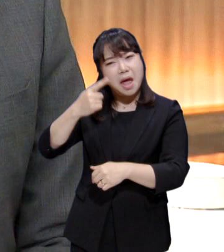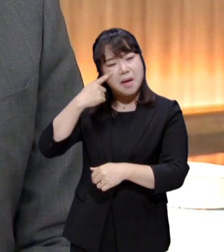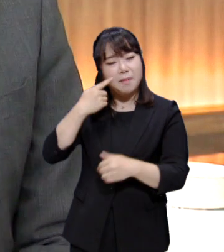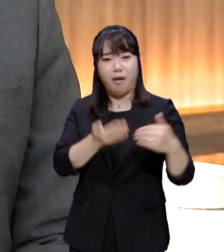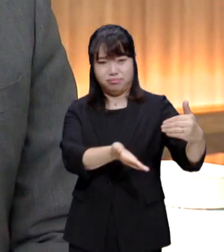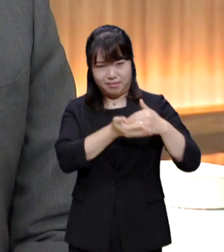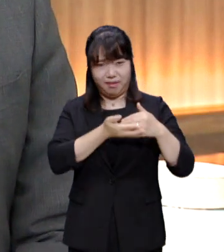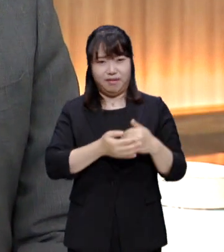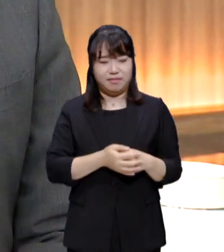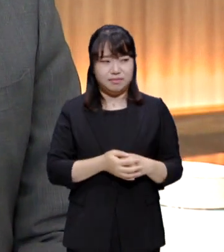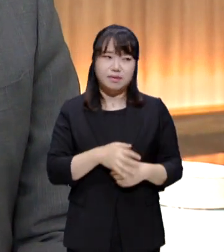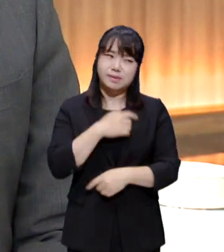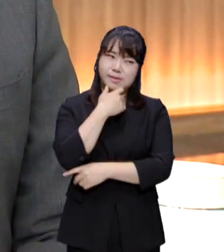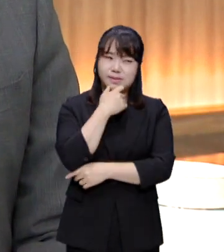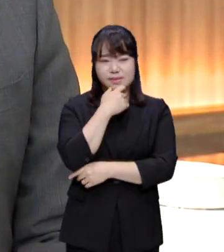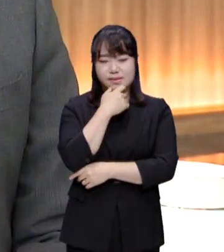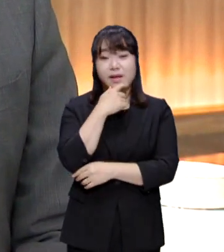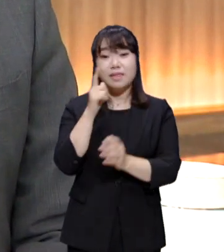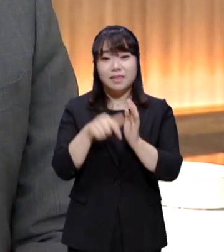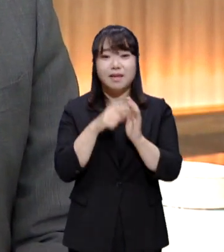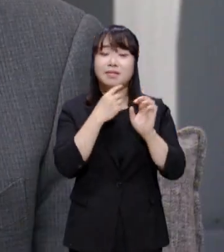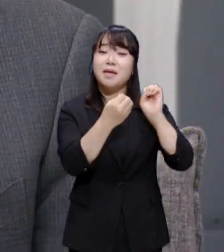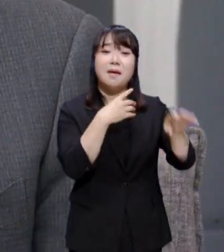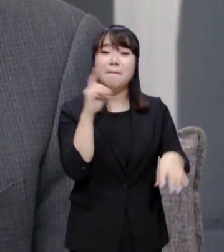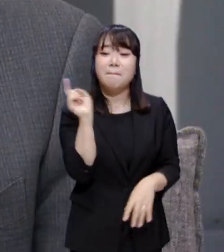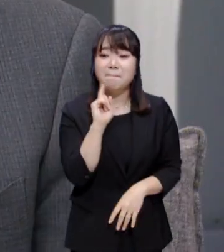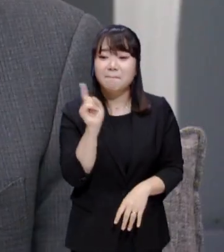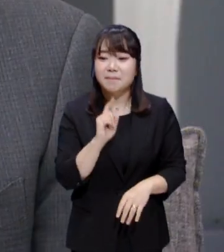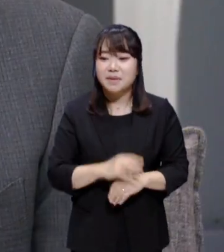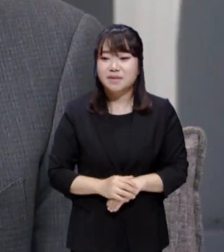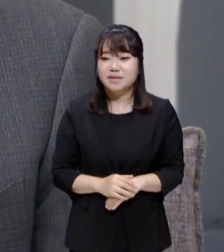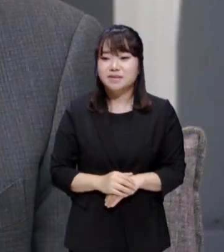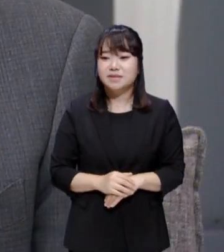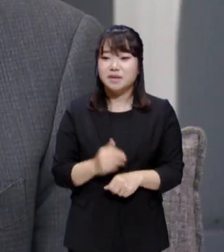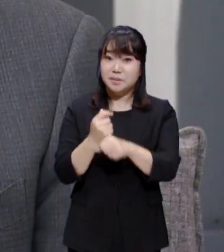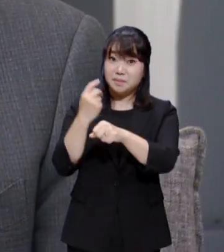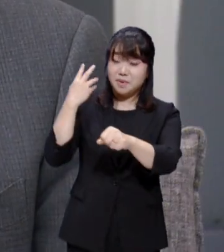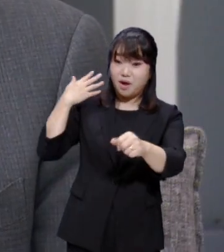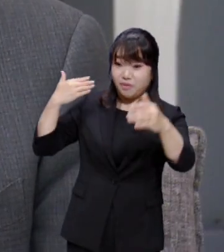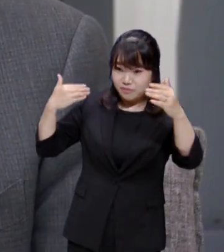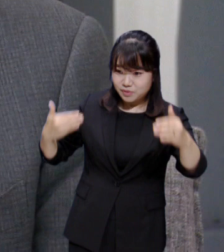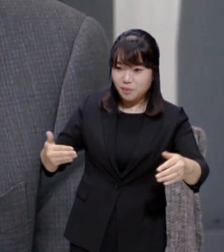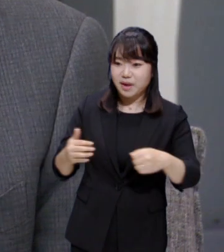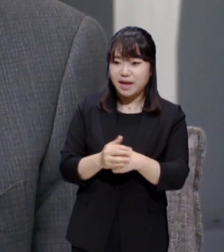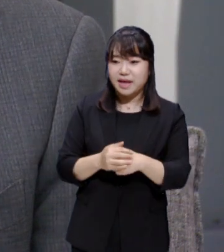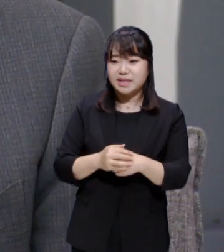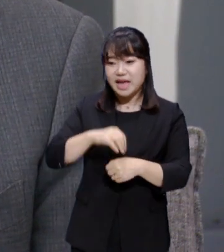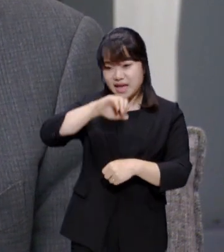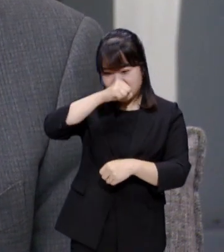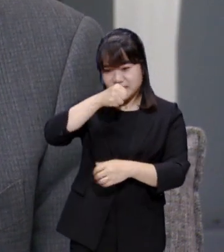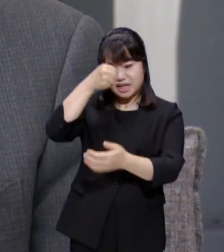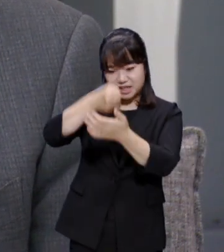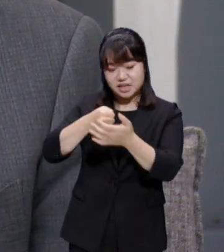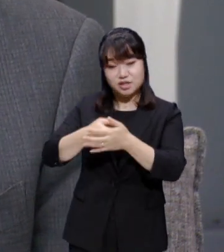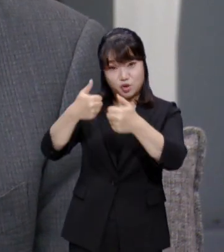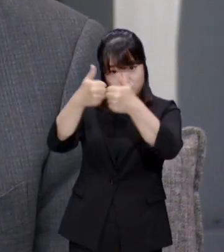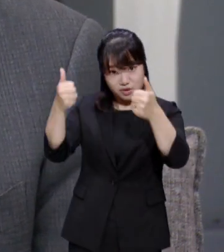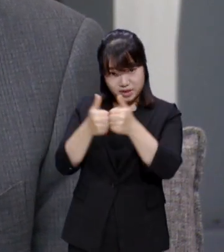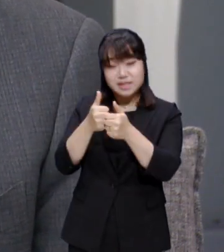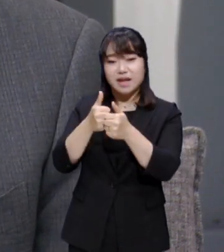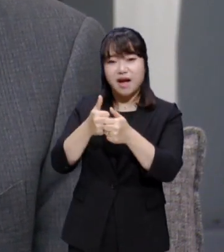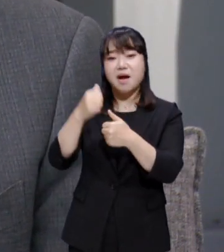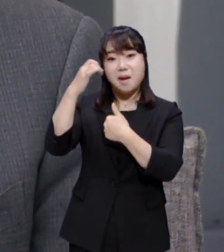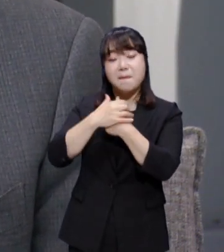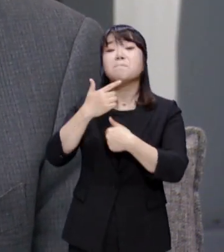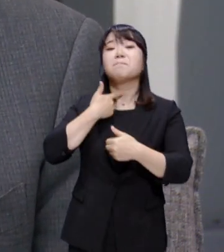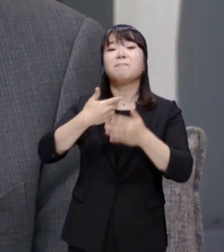그때 제가 이런 얘기 했어요. 제가 그동안 되게 예결연장으로 있으면서 시연을 하면서 오세훈